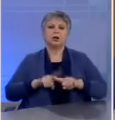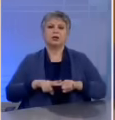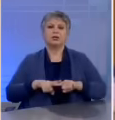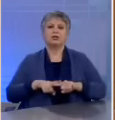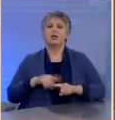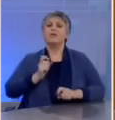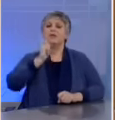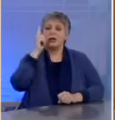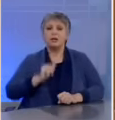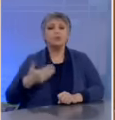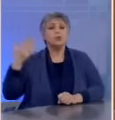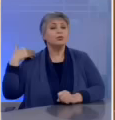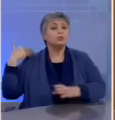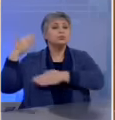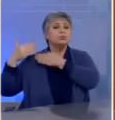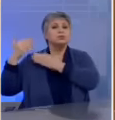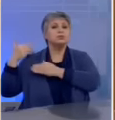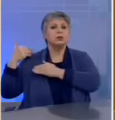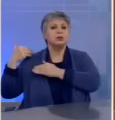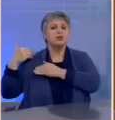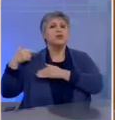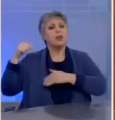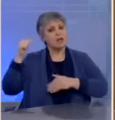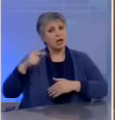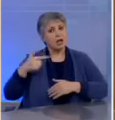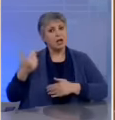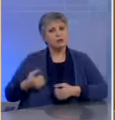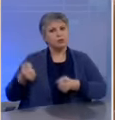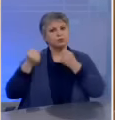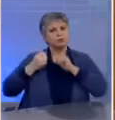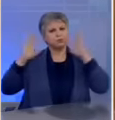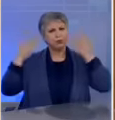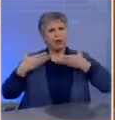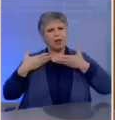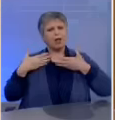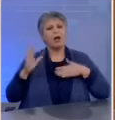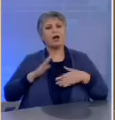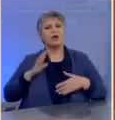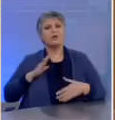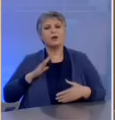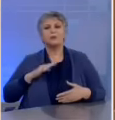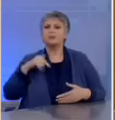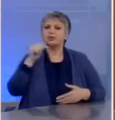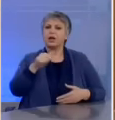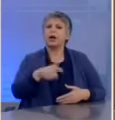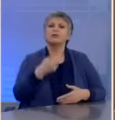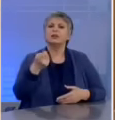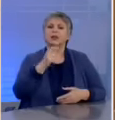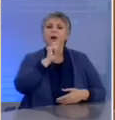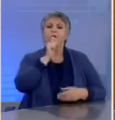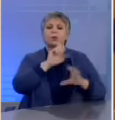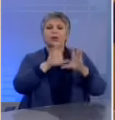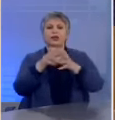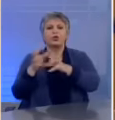τα προηγούμενα χρόνια κάποιοι στις πλάτες του παίζαν παιχνίδια για να ταΐζουν τα χρεοκοπημένα τους κόμματα και τα χρεοκοπημένα